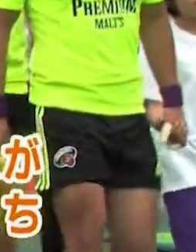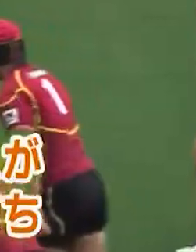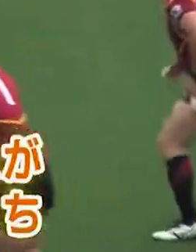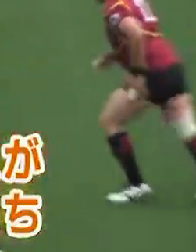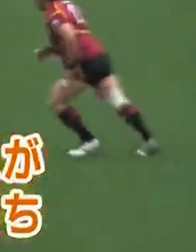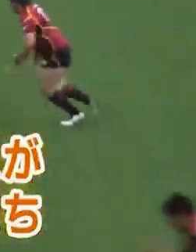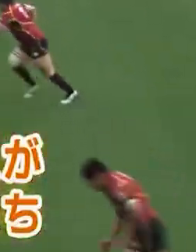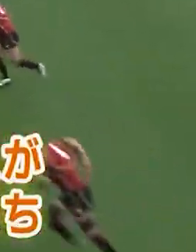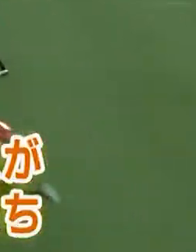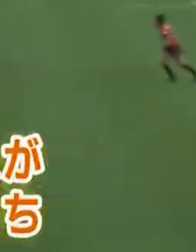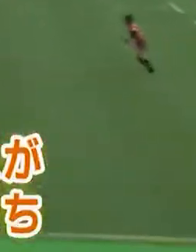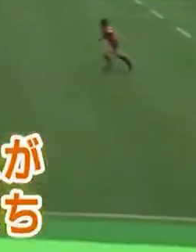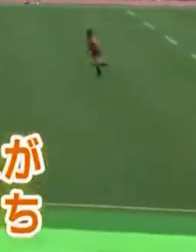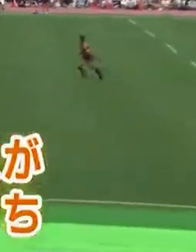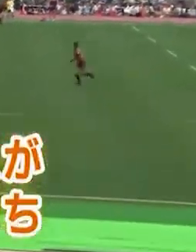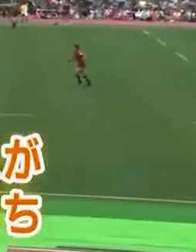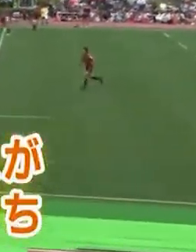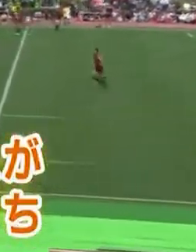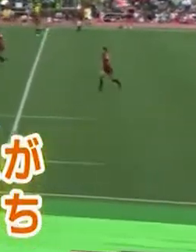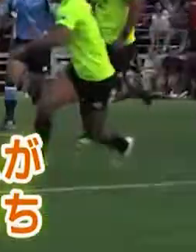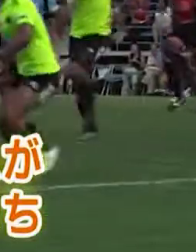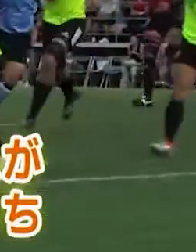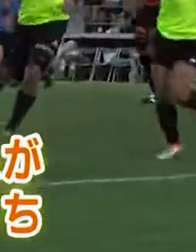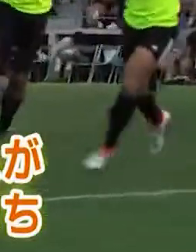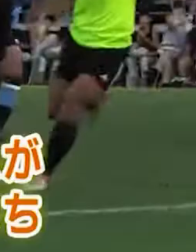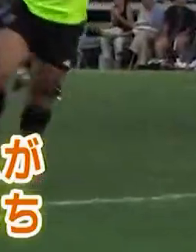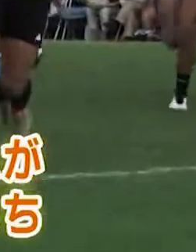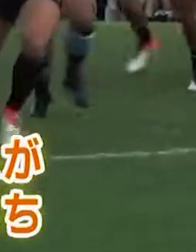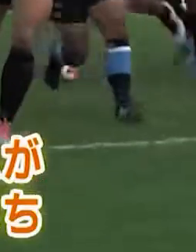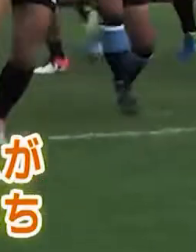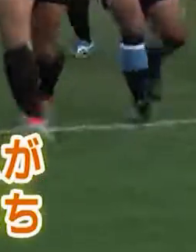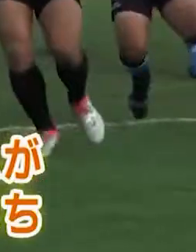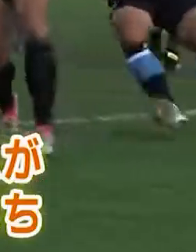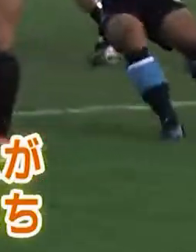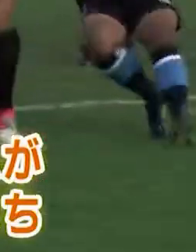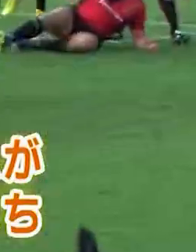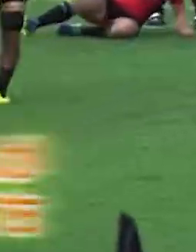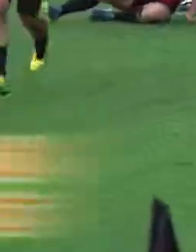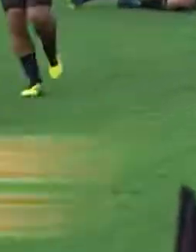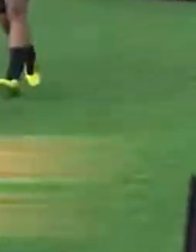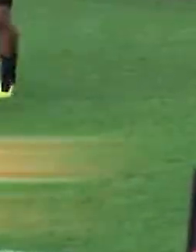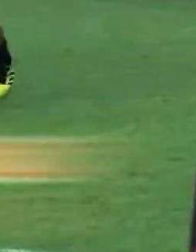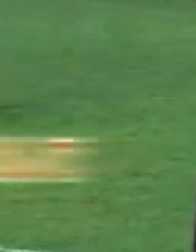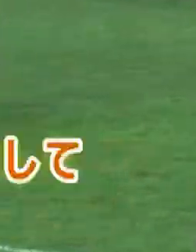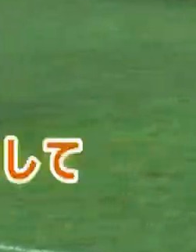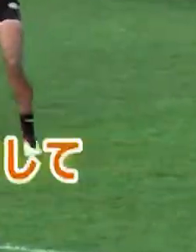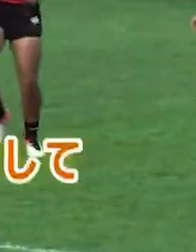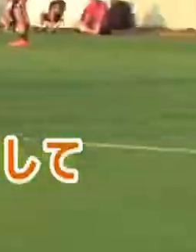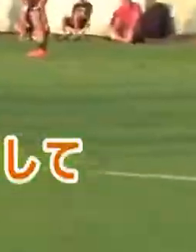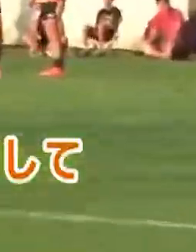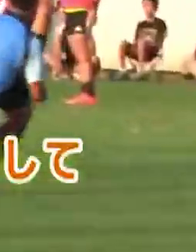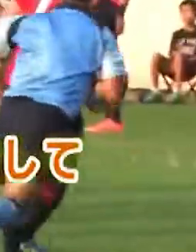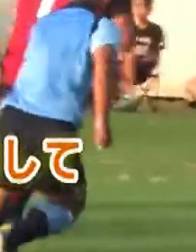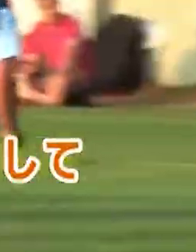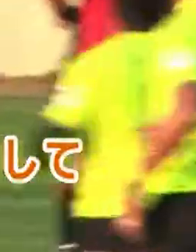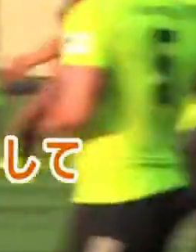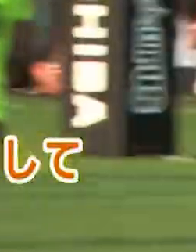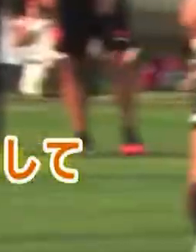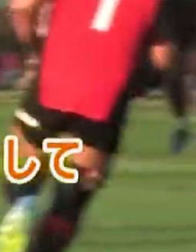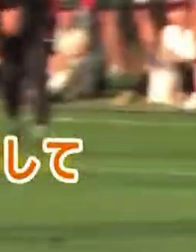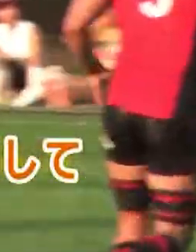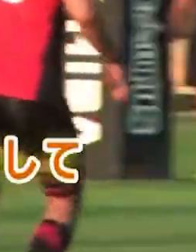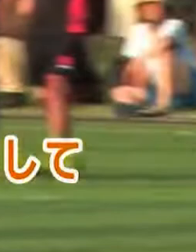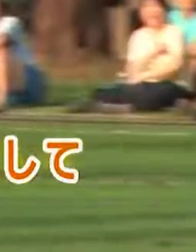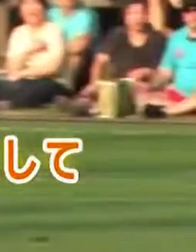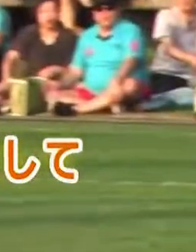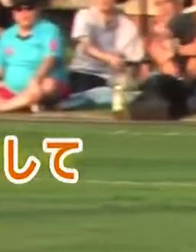中はトップリーグのチームが2つもある全国でも珍しい町だからこそ、ラグビーを中